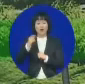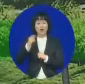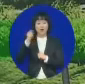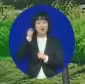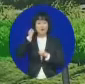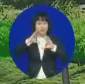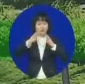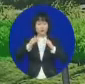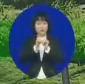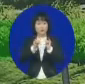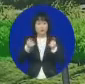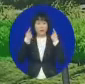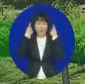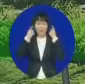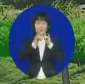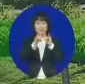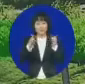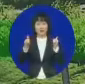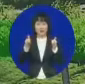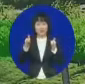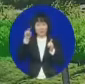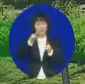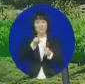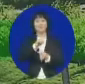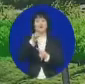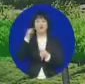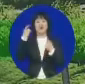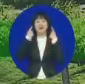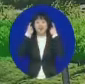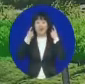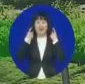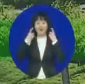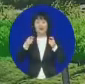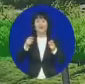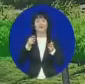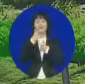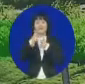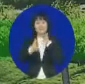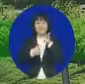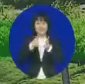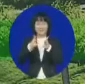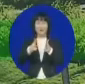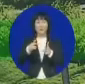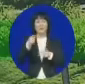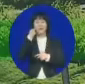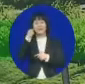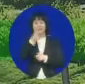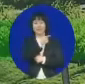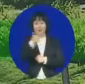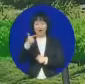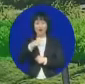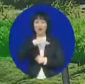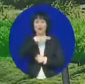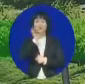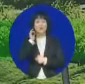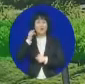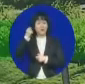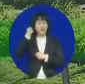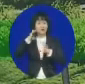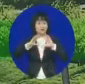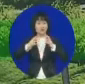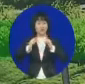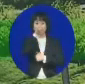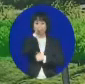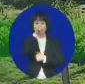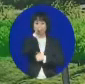중국인 관광객을 대상으로 개발한 행정타운 여행상품이 인기라고 합니다 지난주에는 북경 노잉 관광 다니 방문해 우리 지역